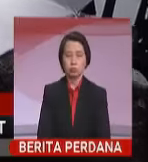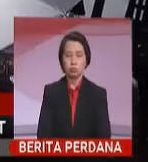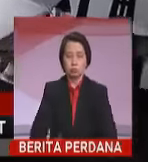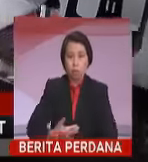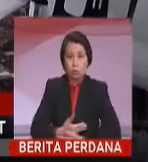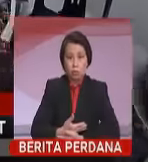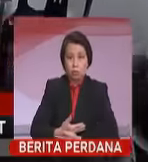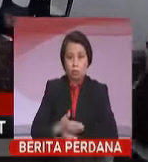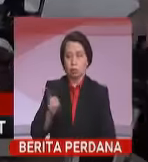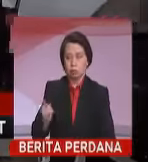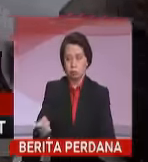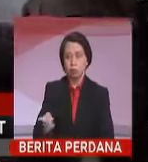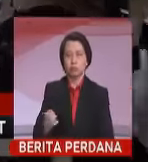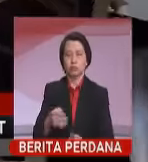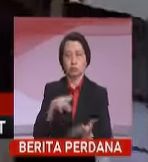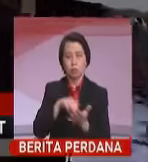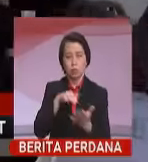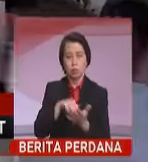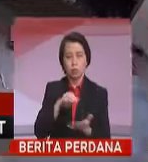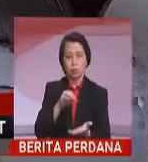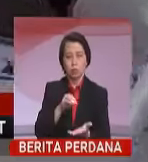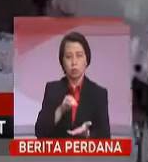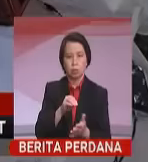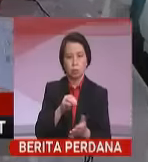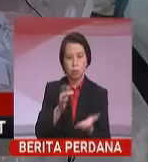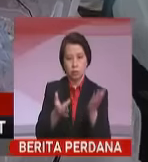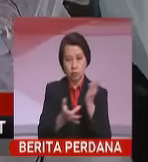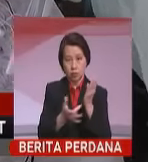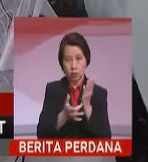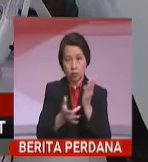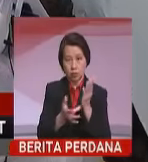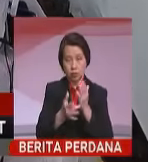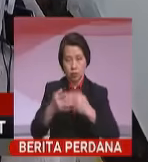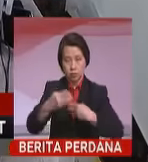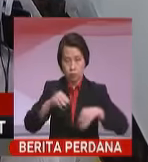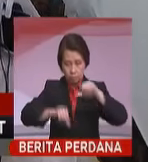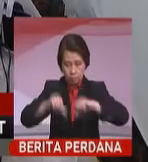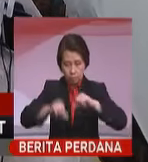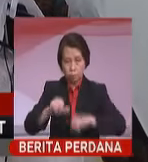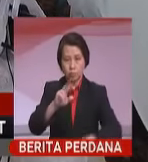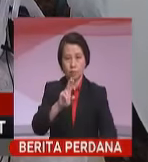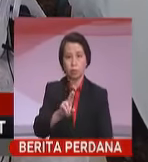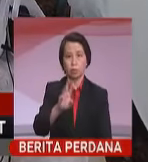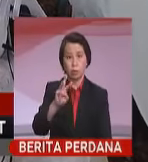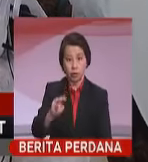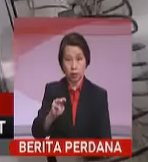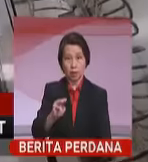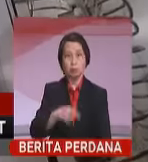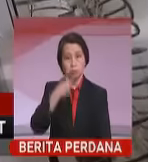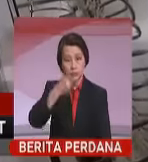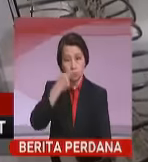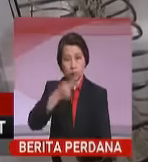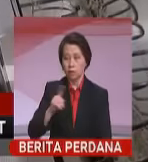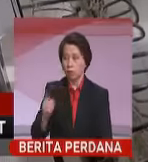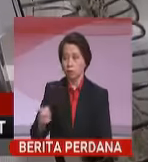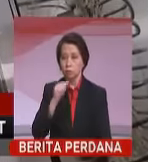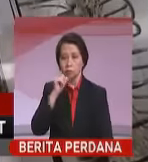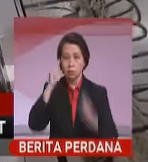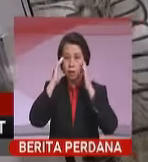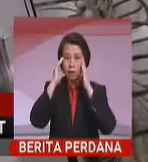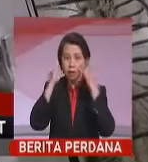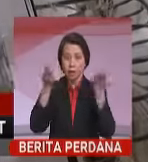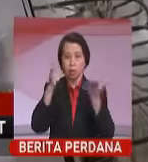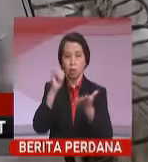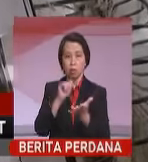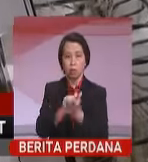Anaknya Nolida Khalida yang juga menuntut di jurusan teknologi makmal perubatan Universiti Malaya UM berkata dia tidak menyangka